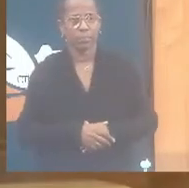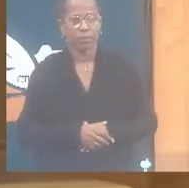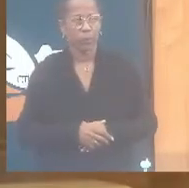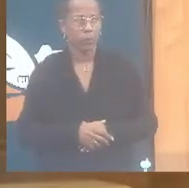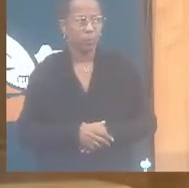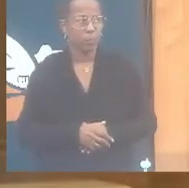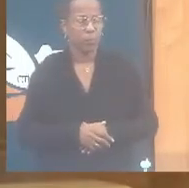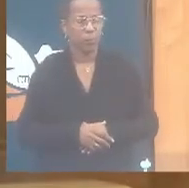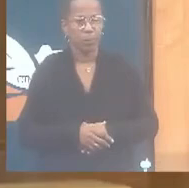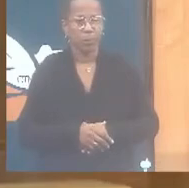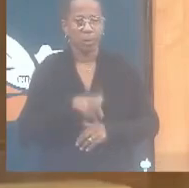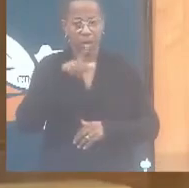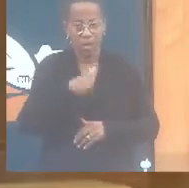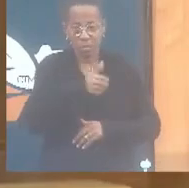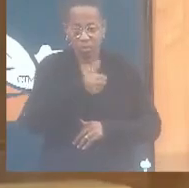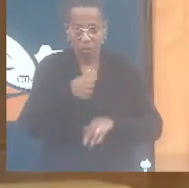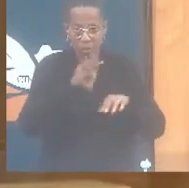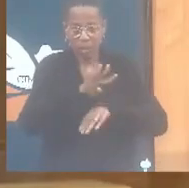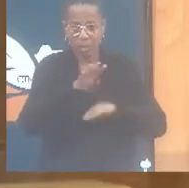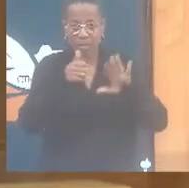Il n'est que de 46%.